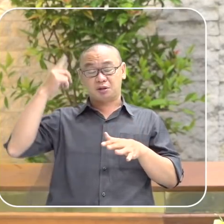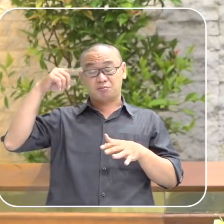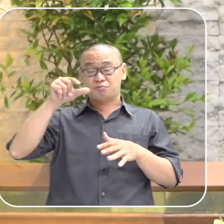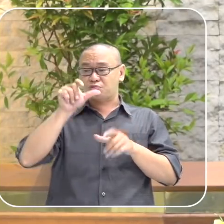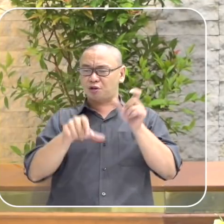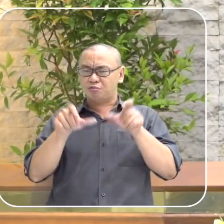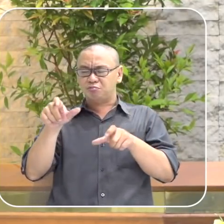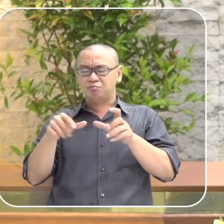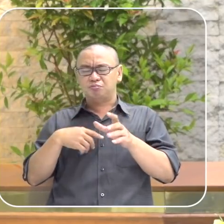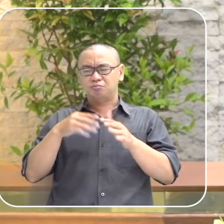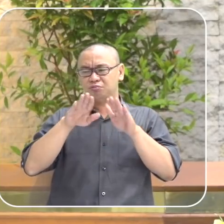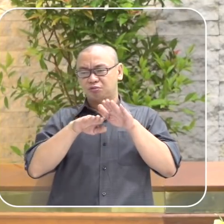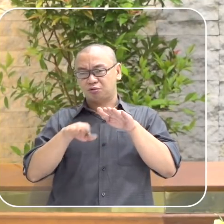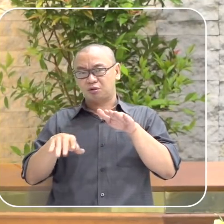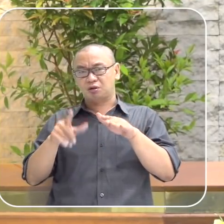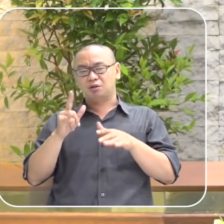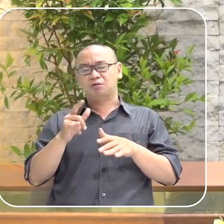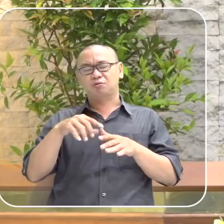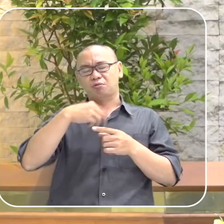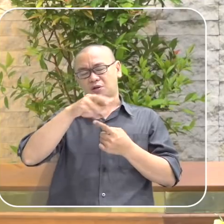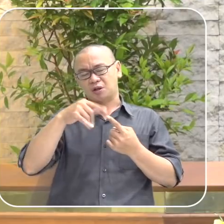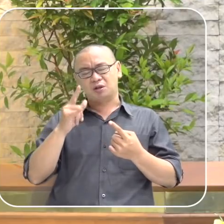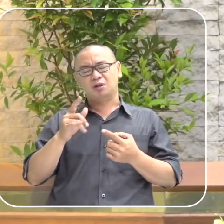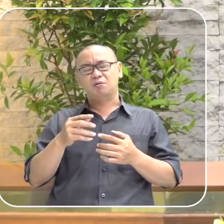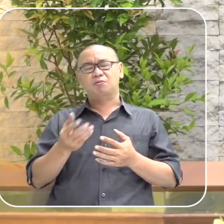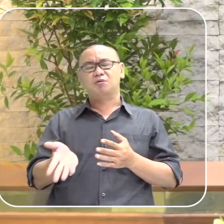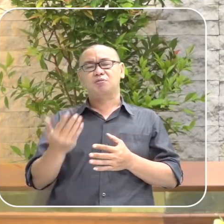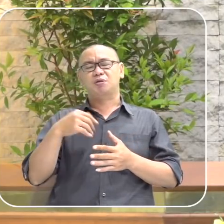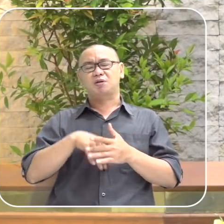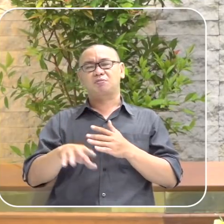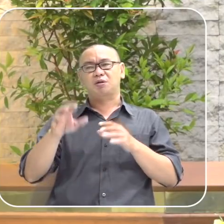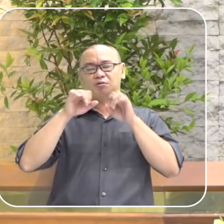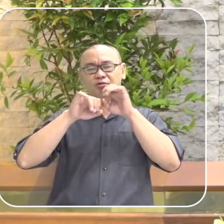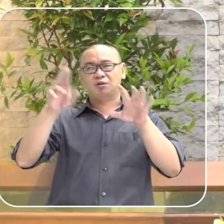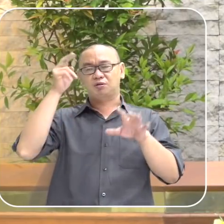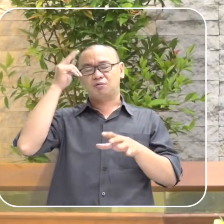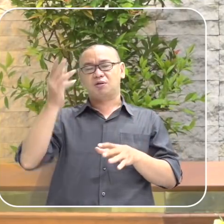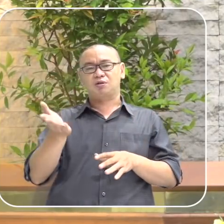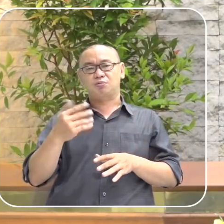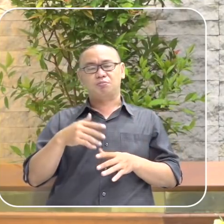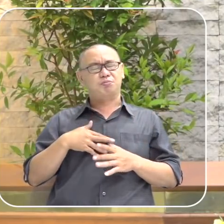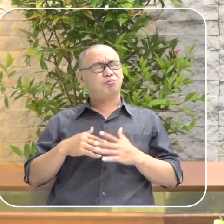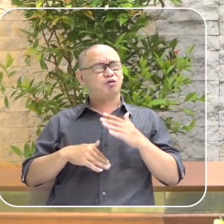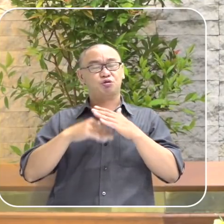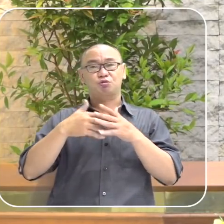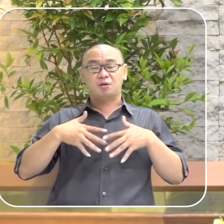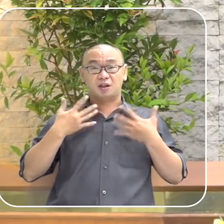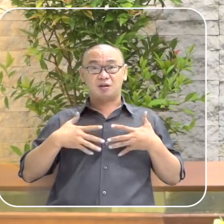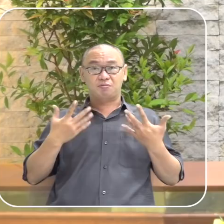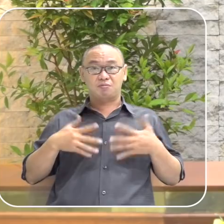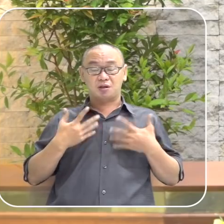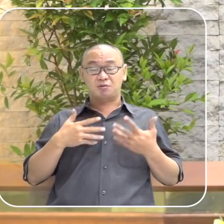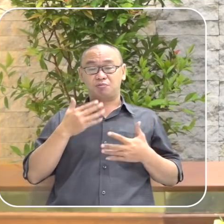keturunan tetap hidup di dalam anugerah Tuhan dan hidup kita penuh bahagia. Berbahagia tiap rumah tangga.